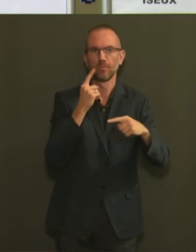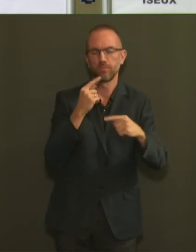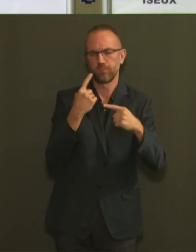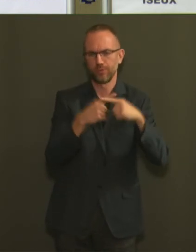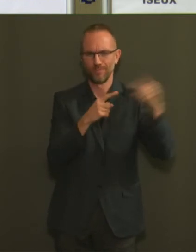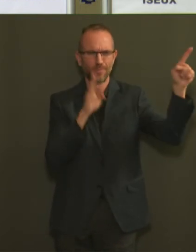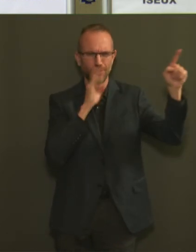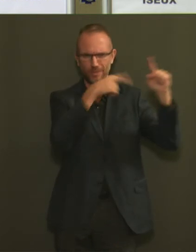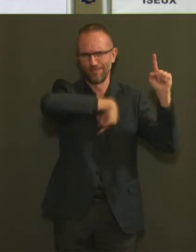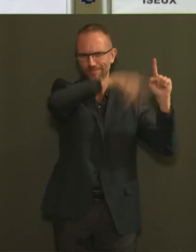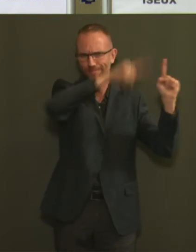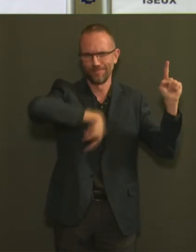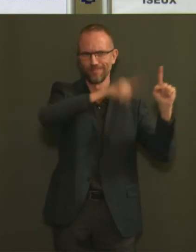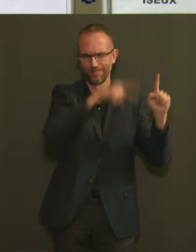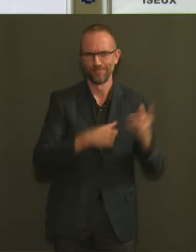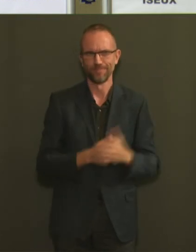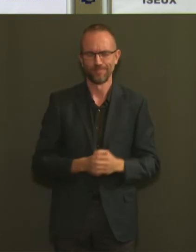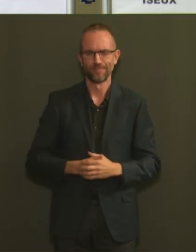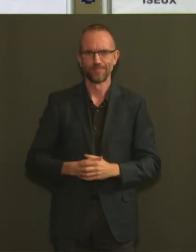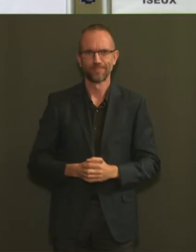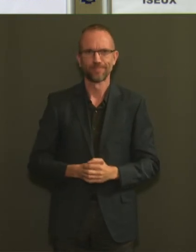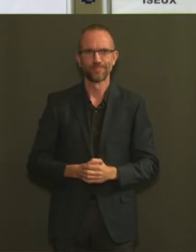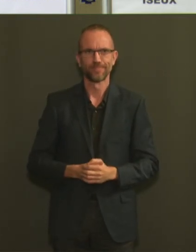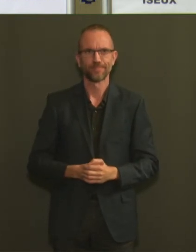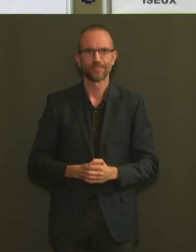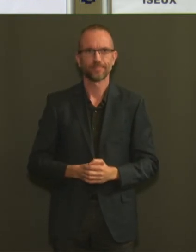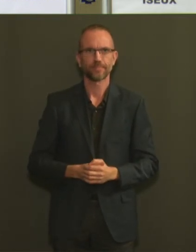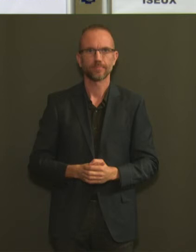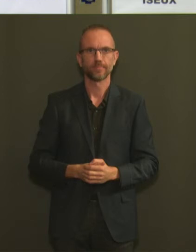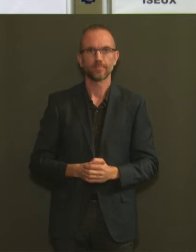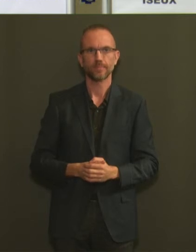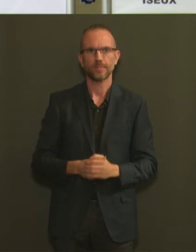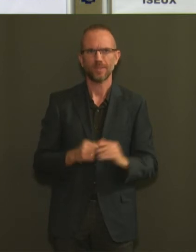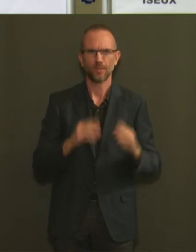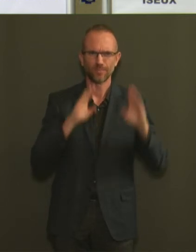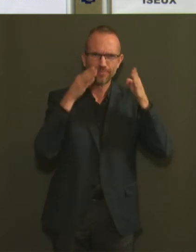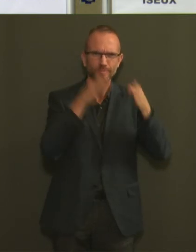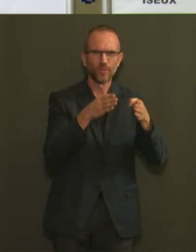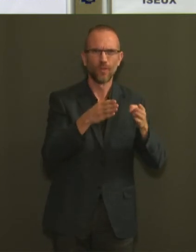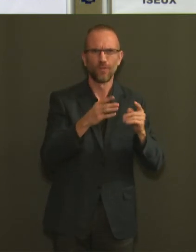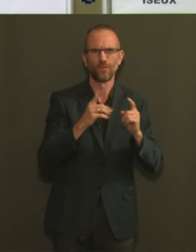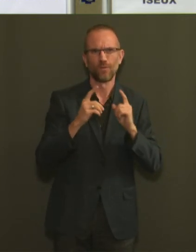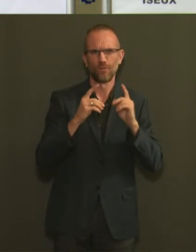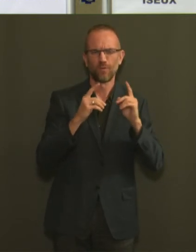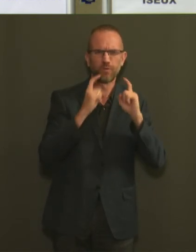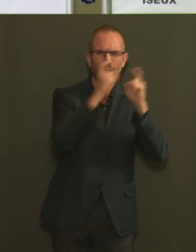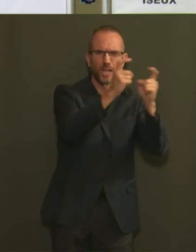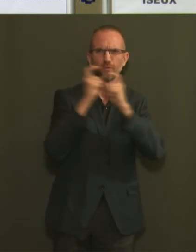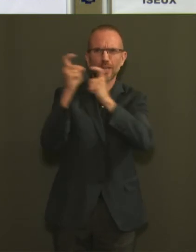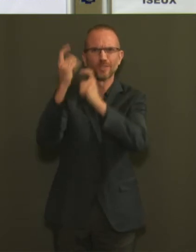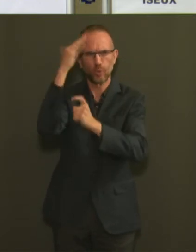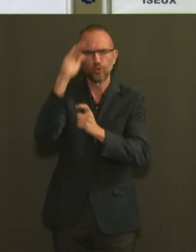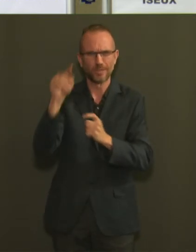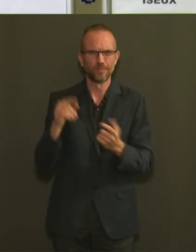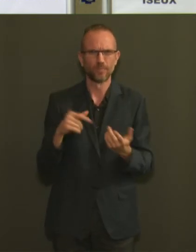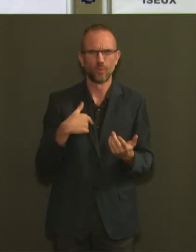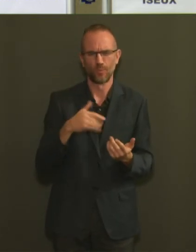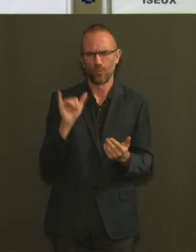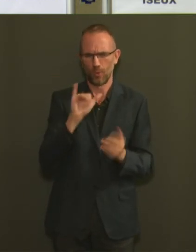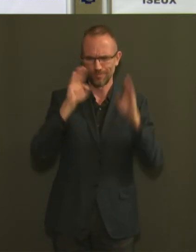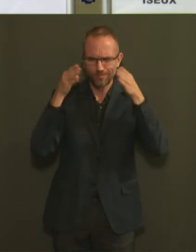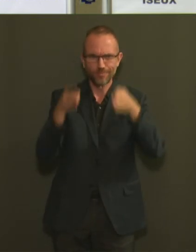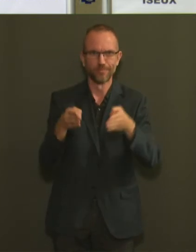concernant les voyages à l'étranger comme cela a déjà été mentionné à plusieurs reprises les déplacements non essentiels